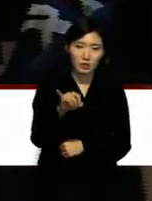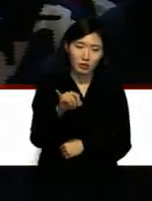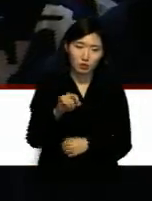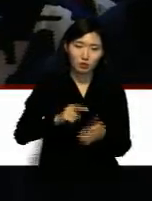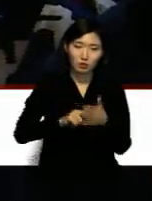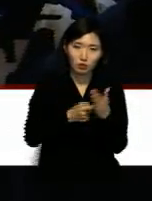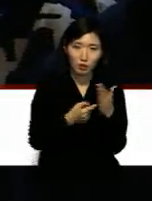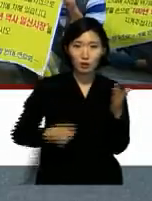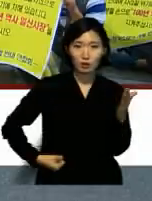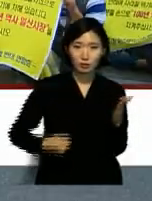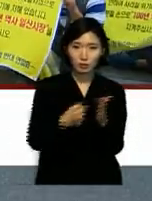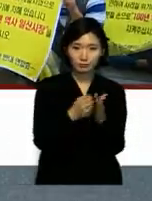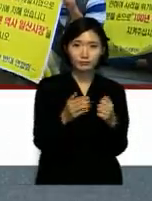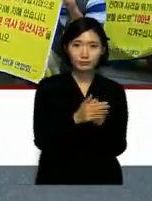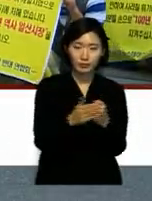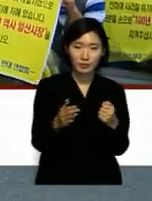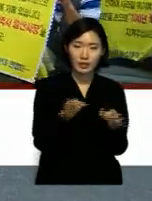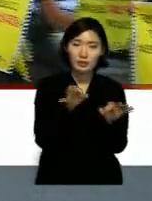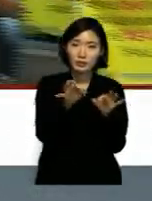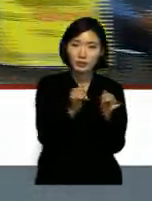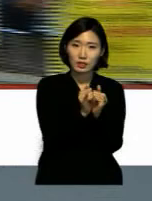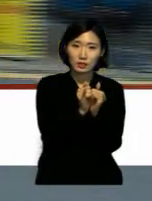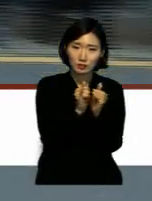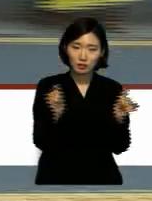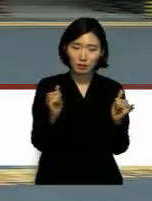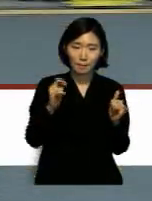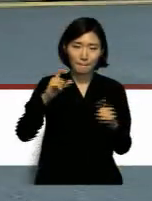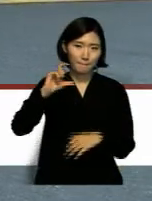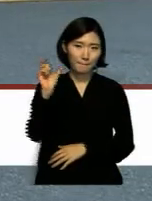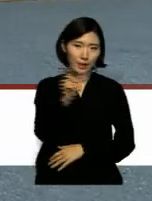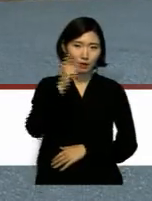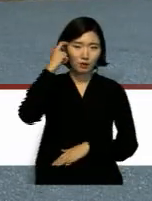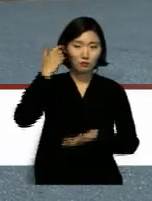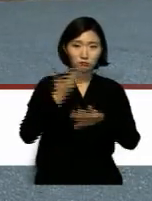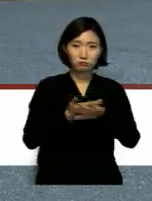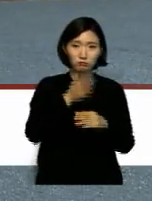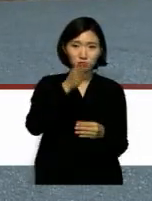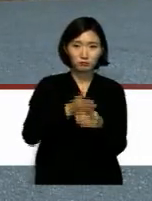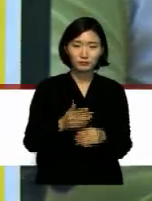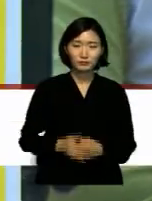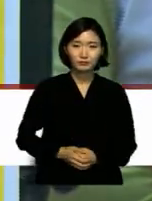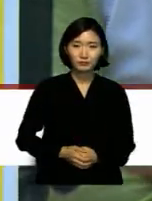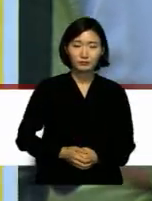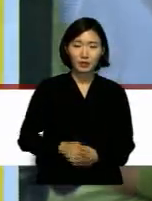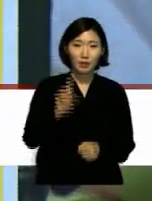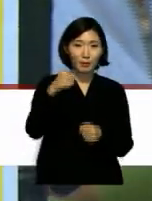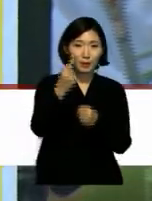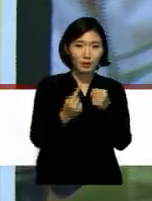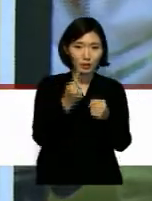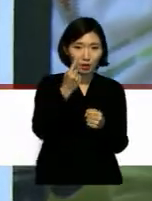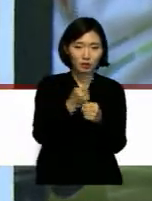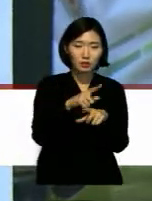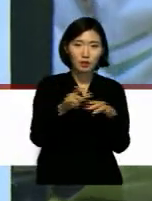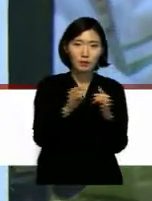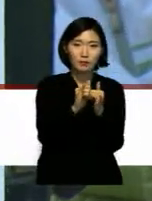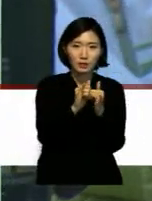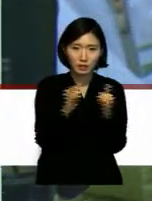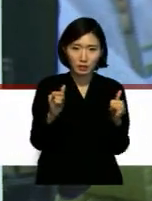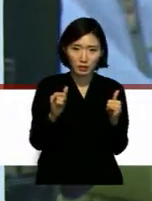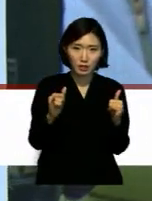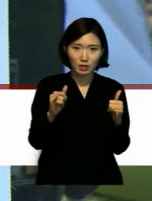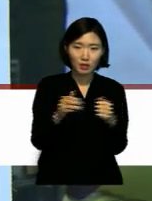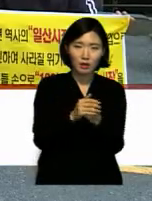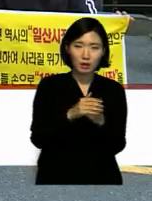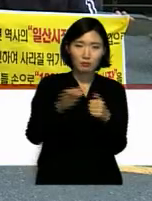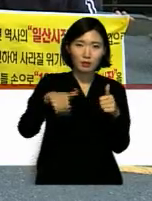결정했습니다. 시장 상인들은 강하게 반발하고 있습니다. 지난 100년 동안 서민의 애환을 담고